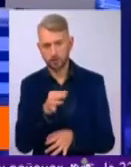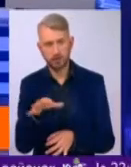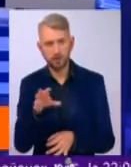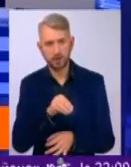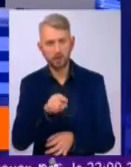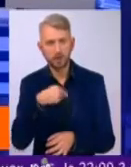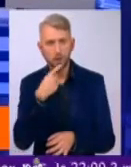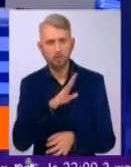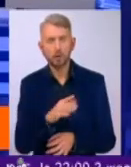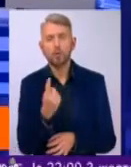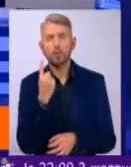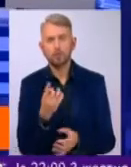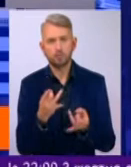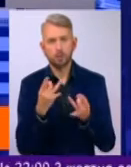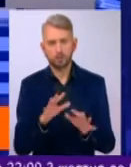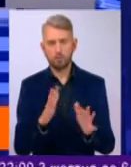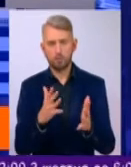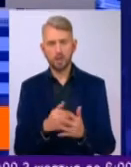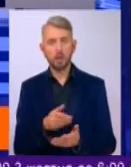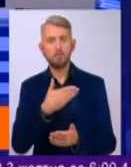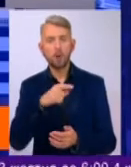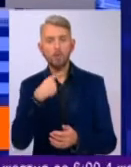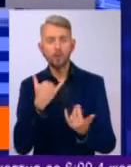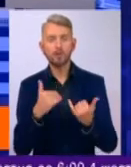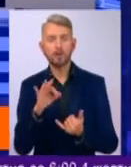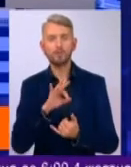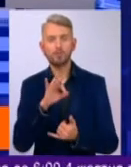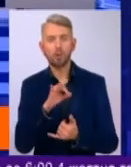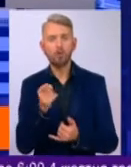не говорить один простий момент. Ми говоримо зараз про